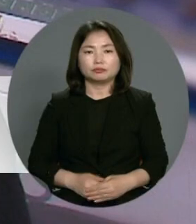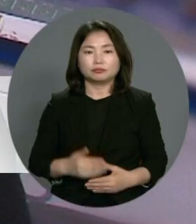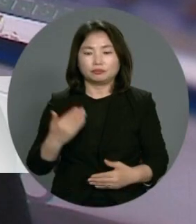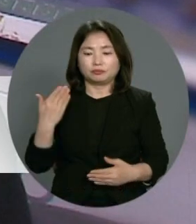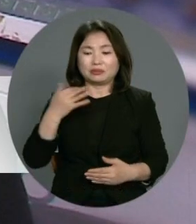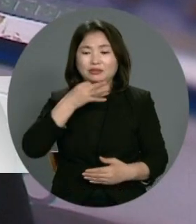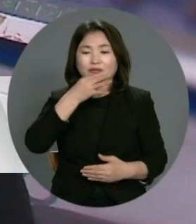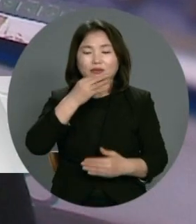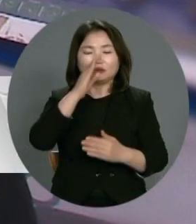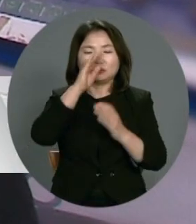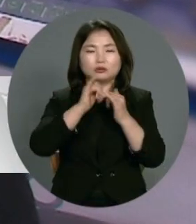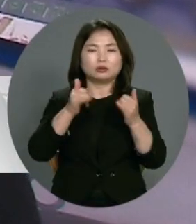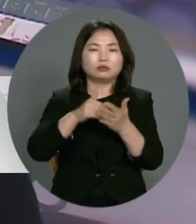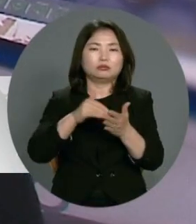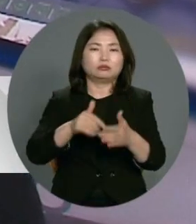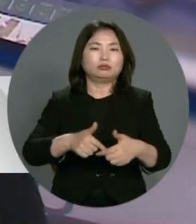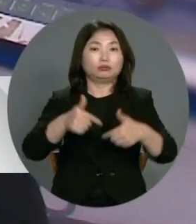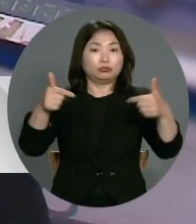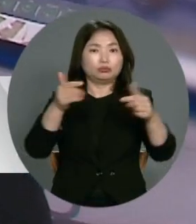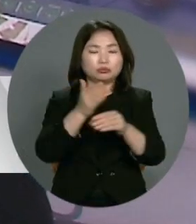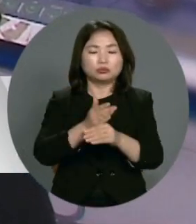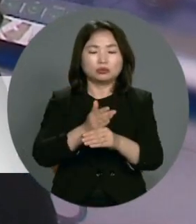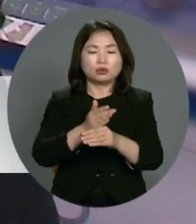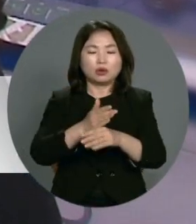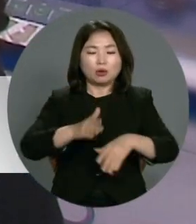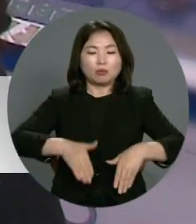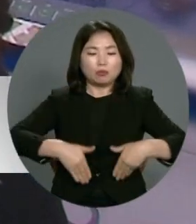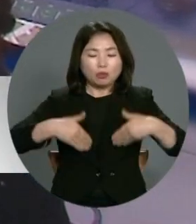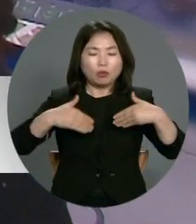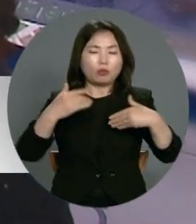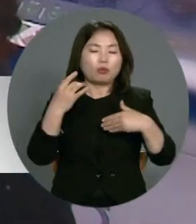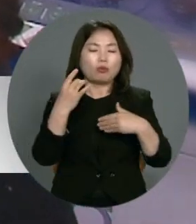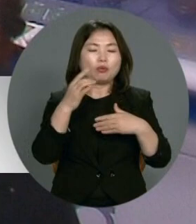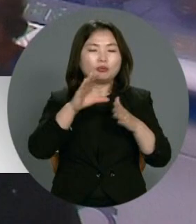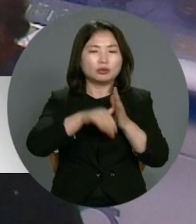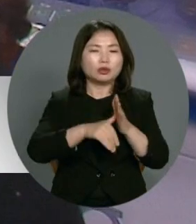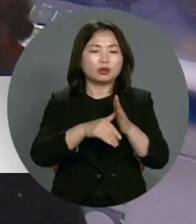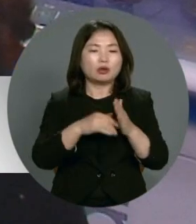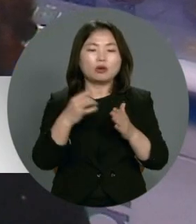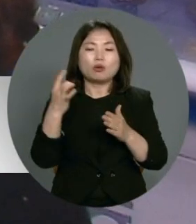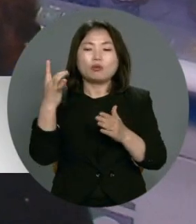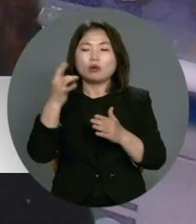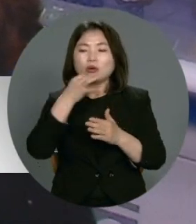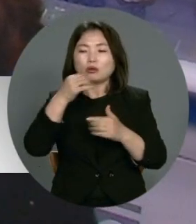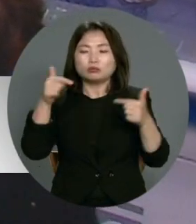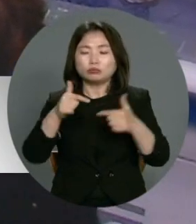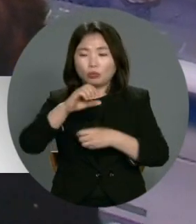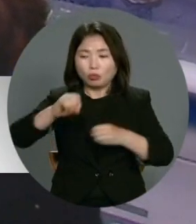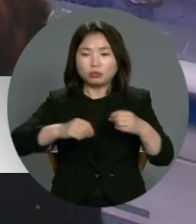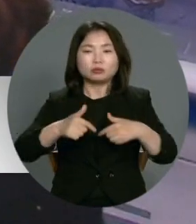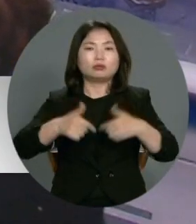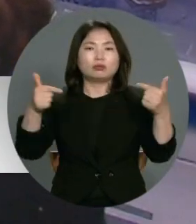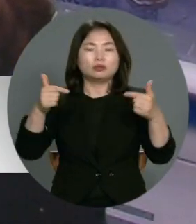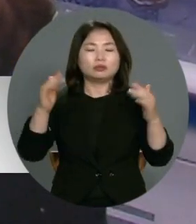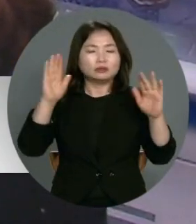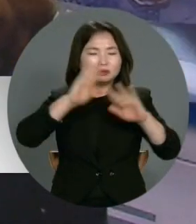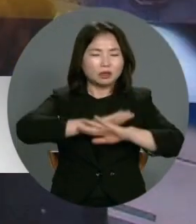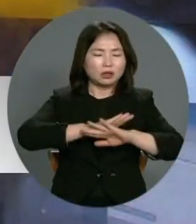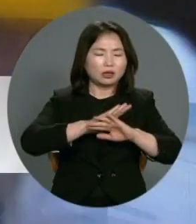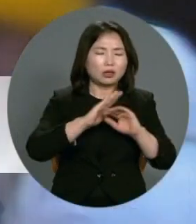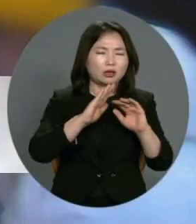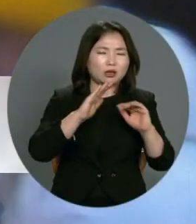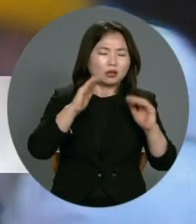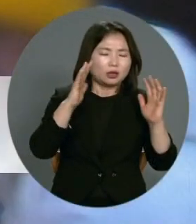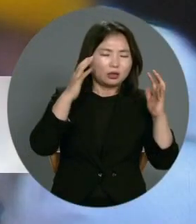최근 감기 환자가 크게 늘고 있습니다. 봄철이면 줄어드는 독감 환자도 많아졌습니다. 낮에는 더웠다, 밤에는